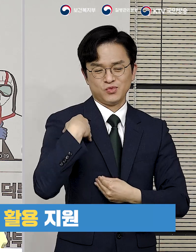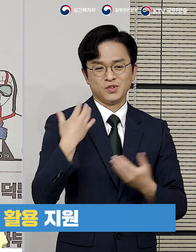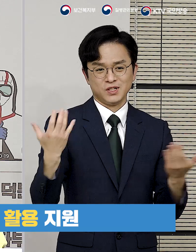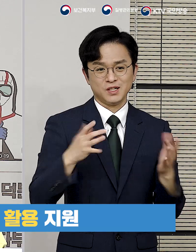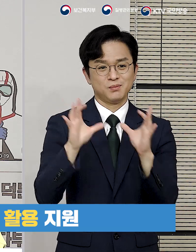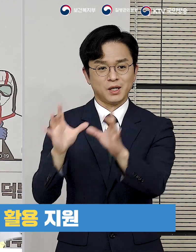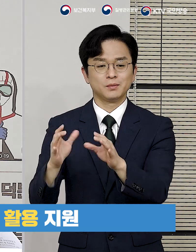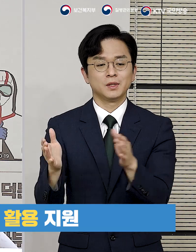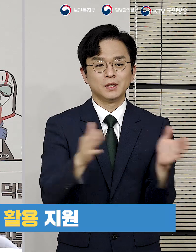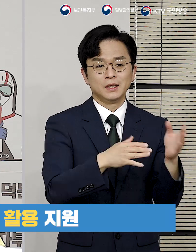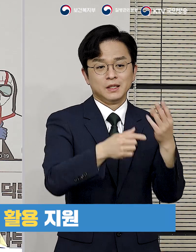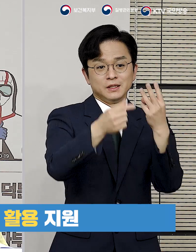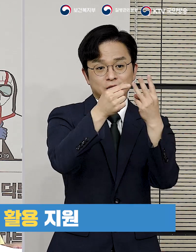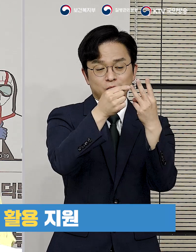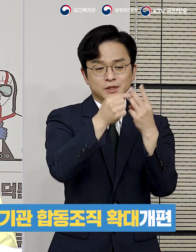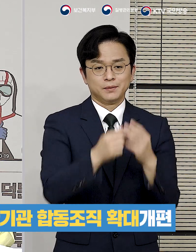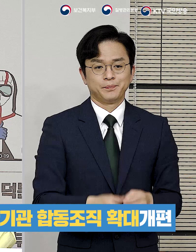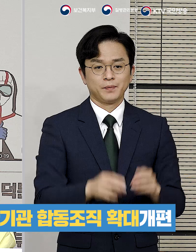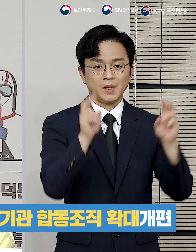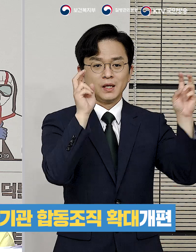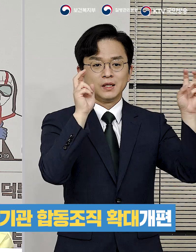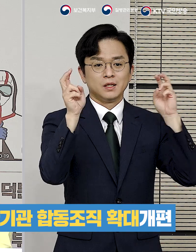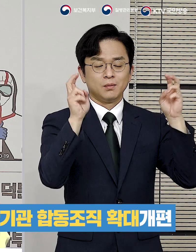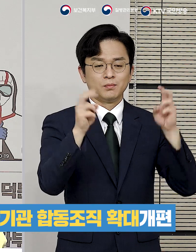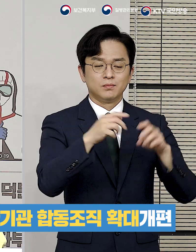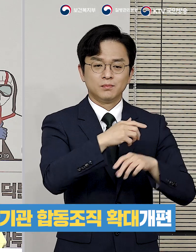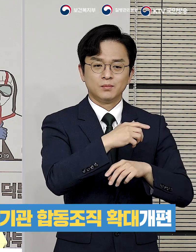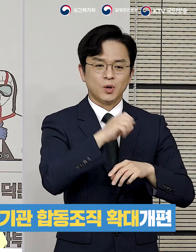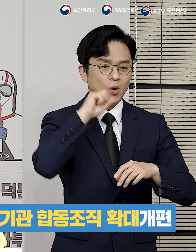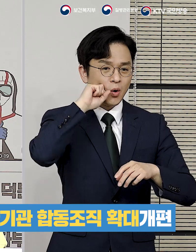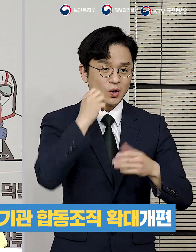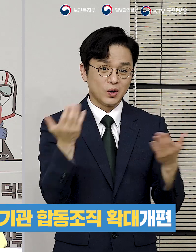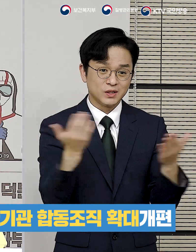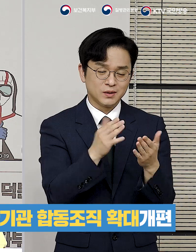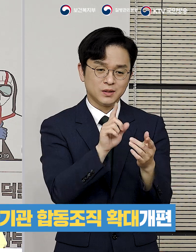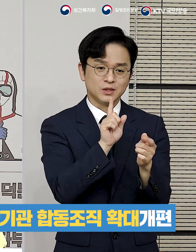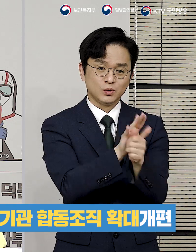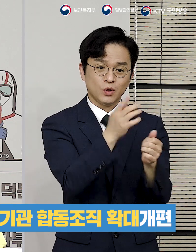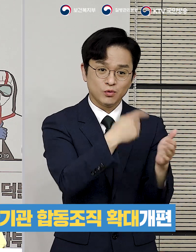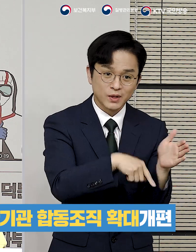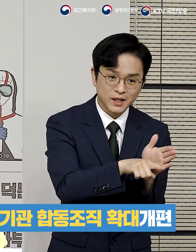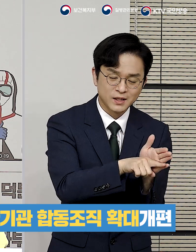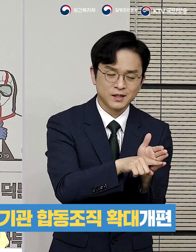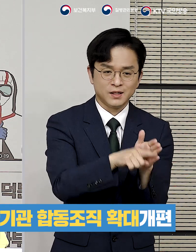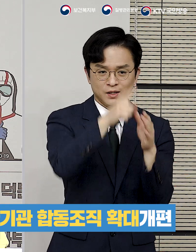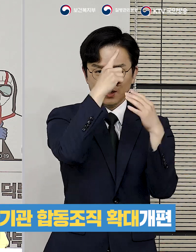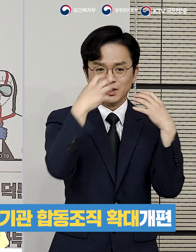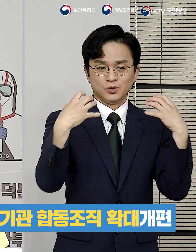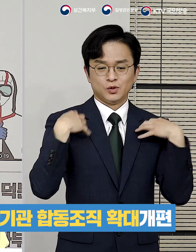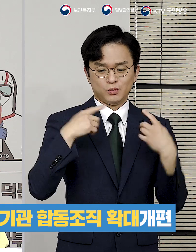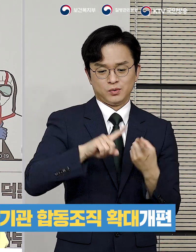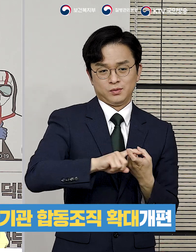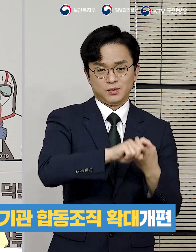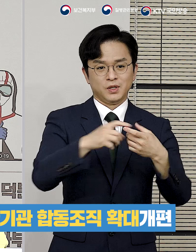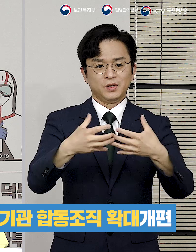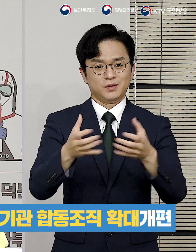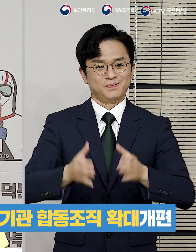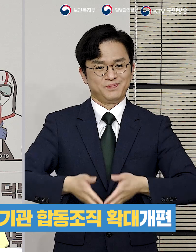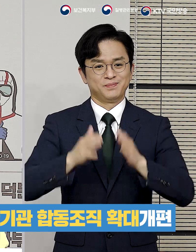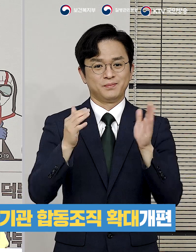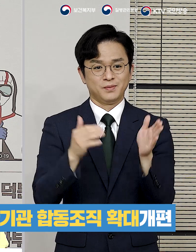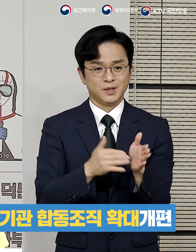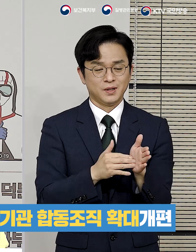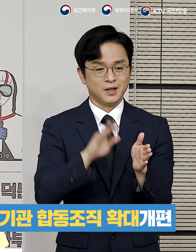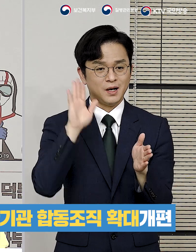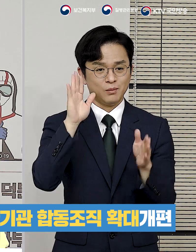업무를 담당하게 됩니다. 셋째로 기업 애로사항 해소 지원센터를 유관기관